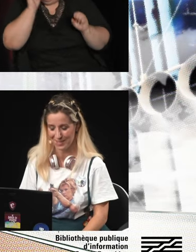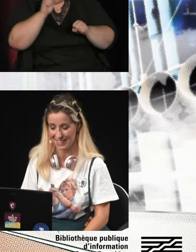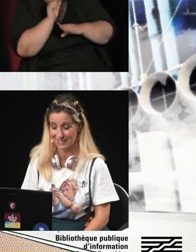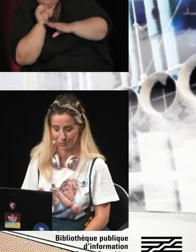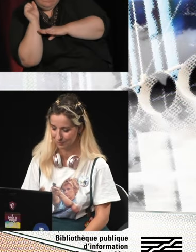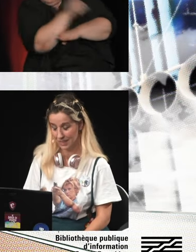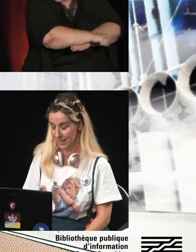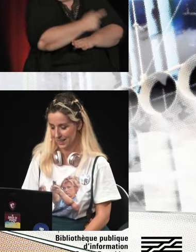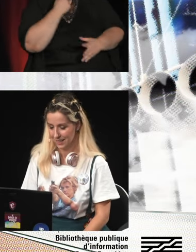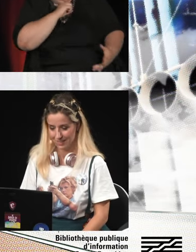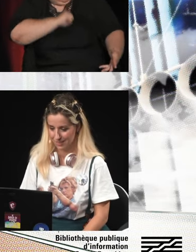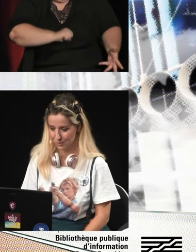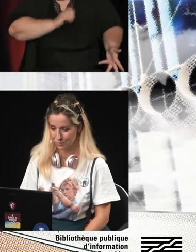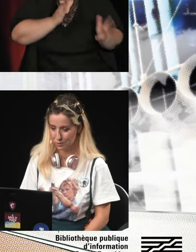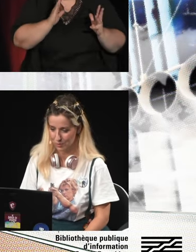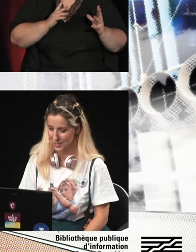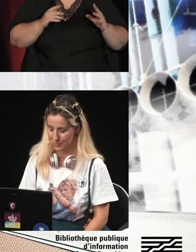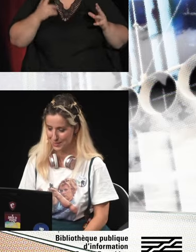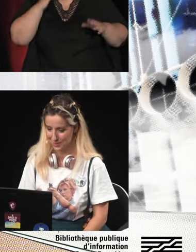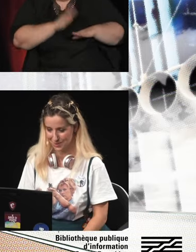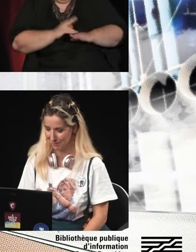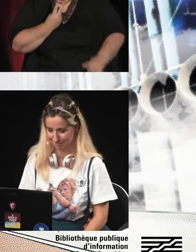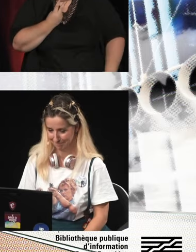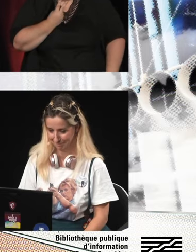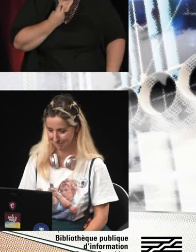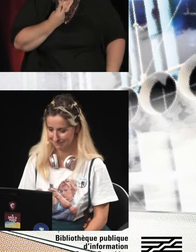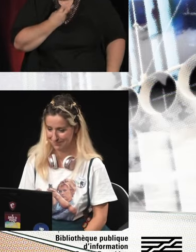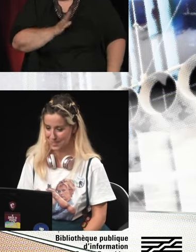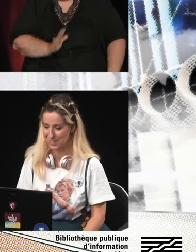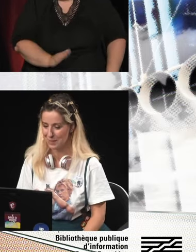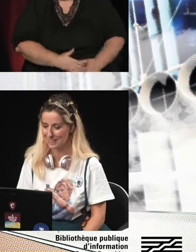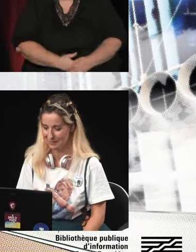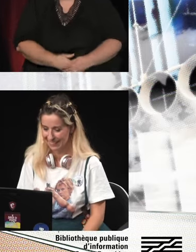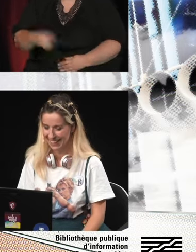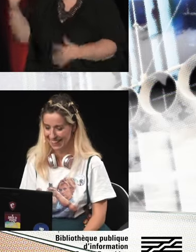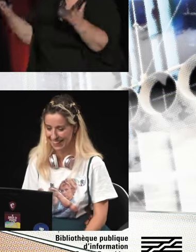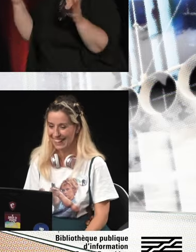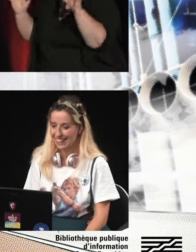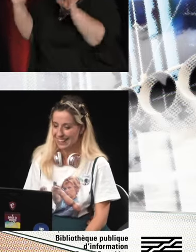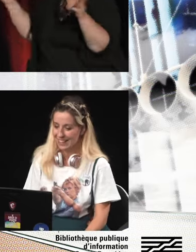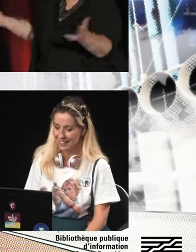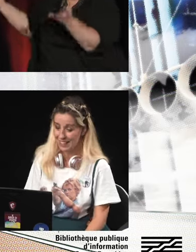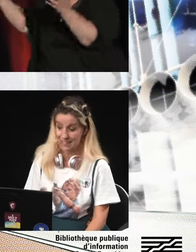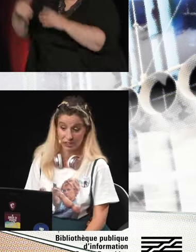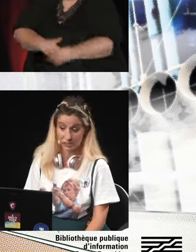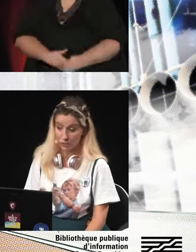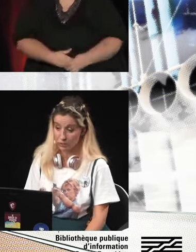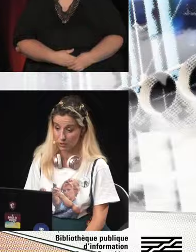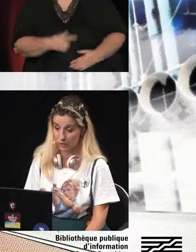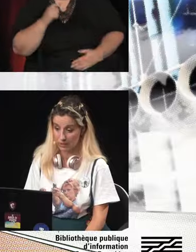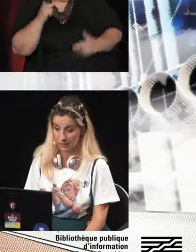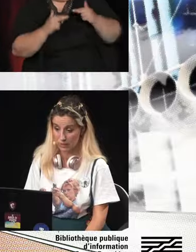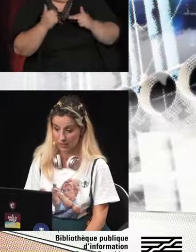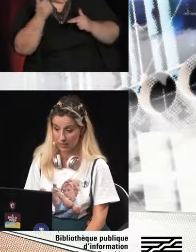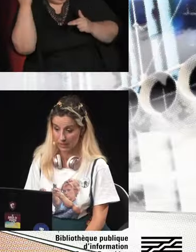site internet et tout. Vu comment ça se passe, ce ne sera pas le cas. Alors ici, c'est un niveau où il